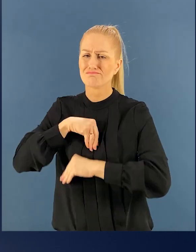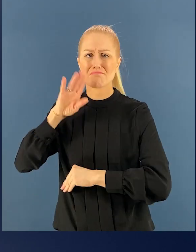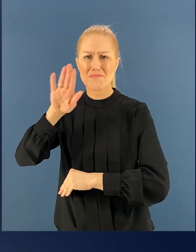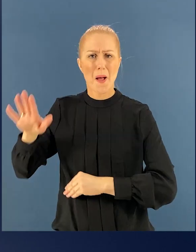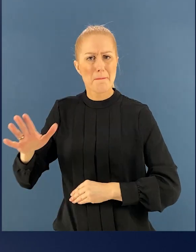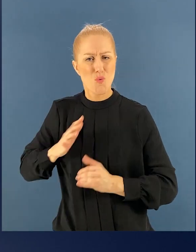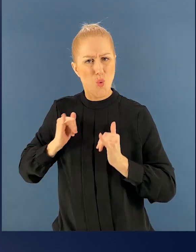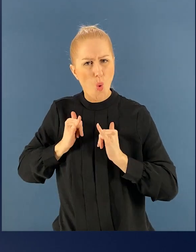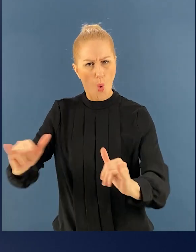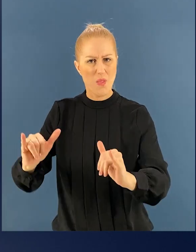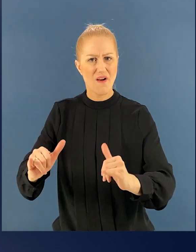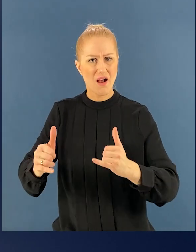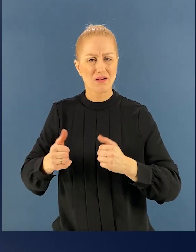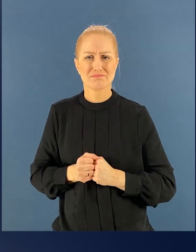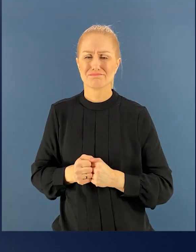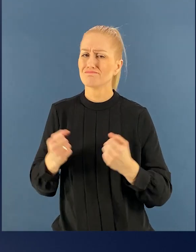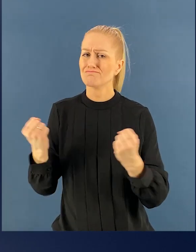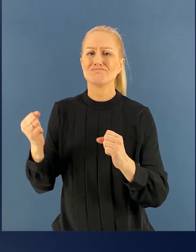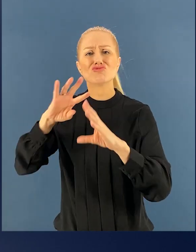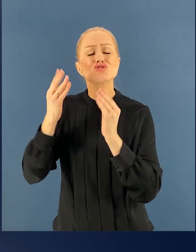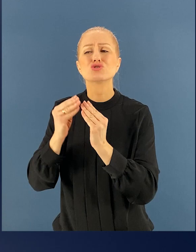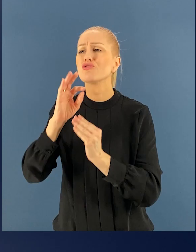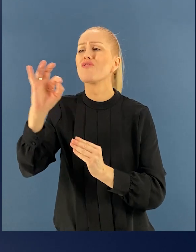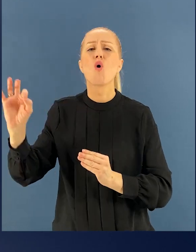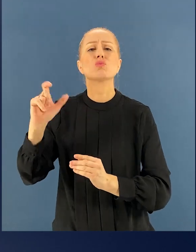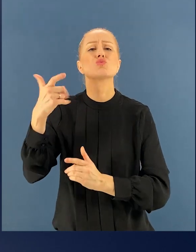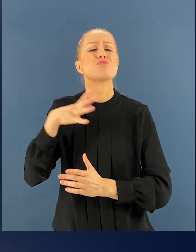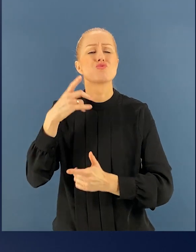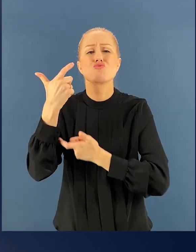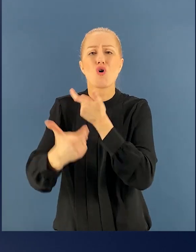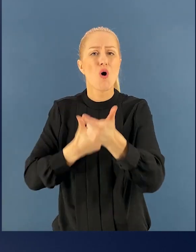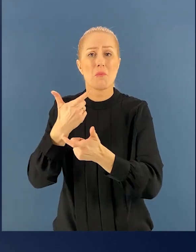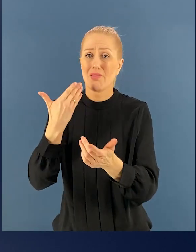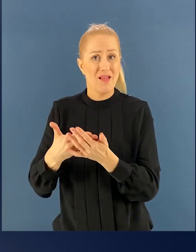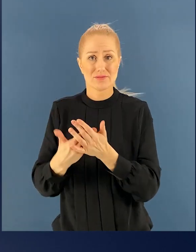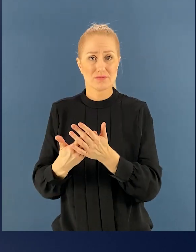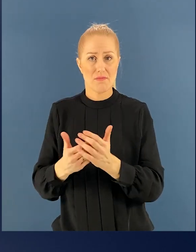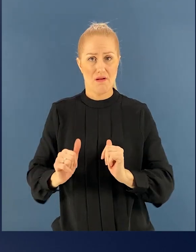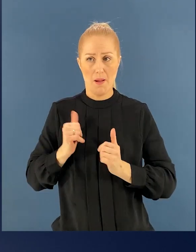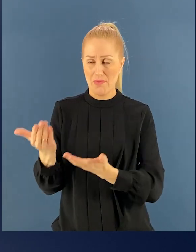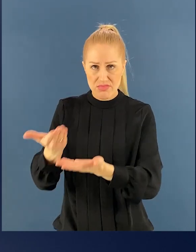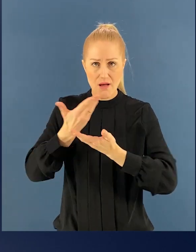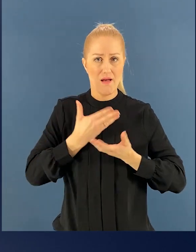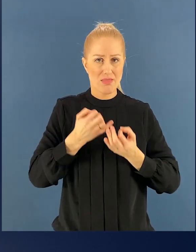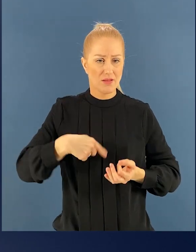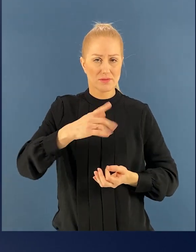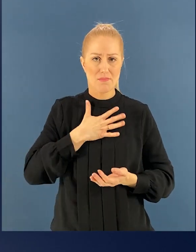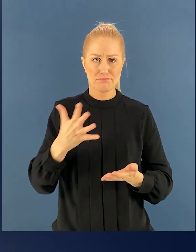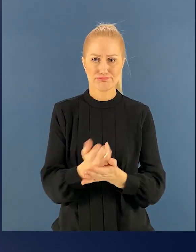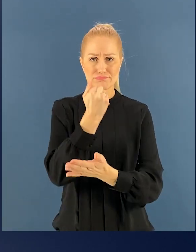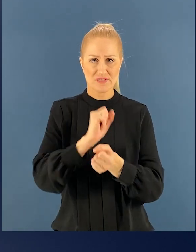za wszystko to, co uczynili po to, byśmy dzisiaj mogli żyć w wolnym kraju, by pokolenia